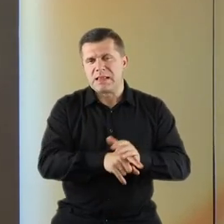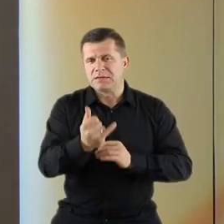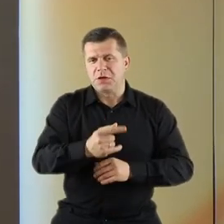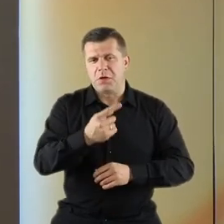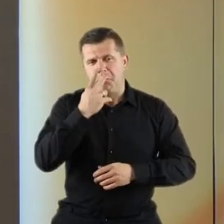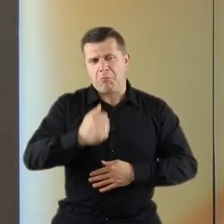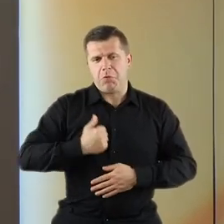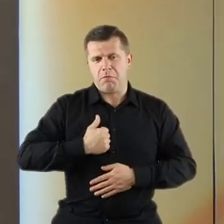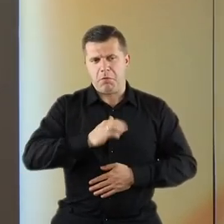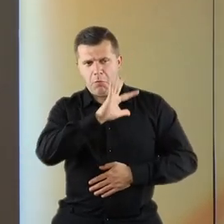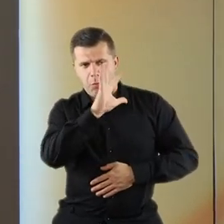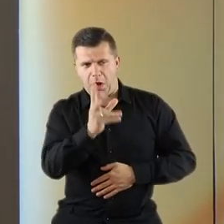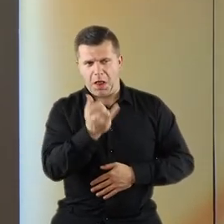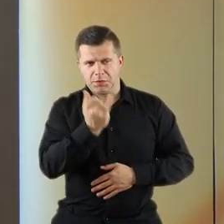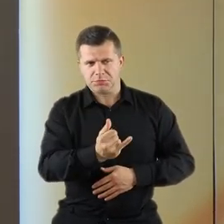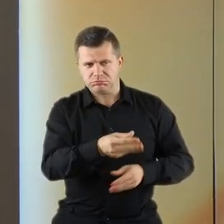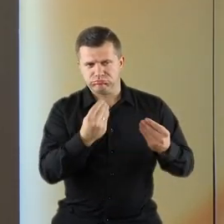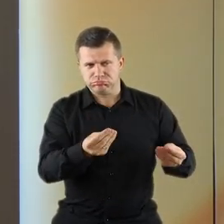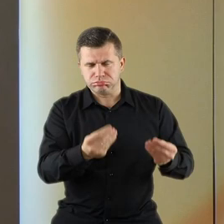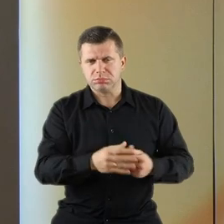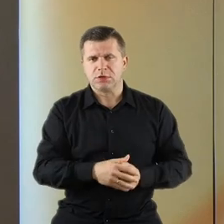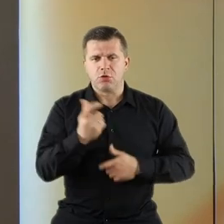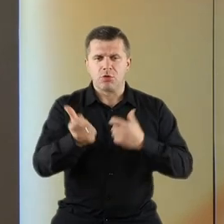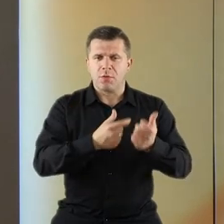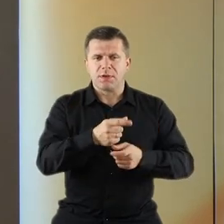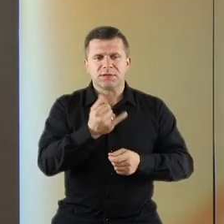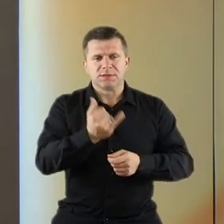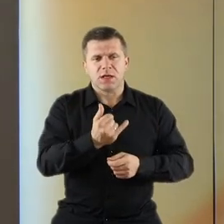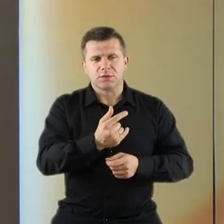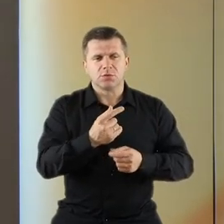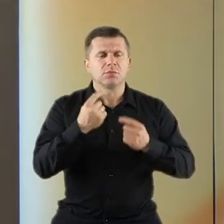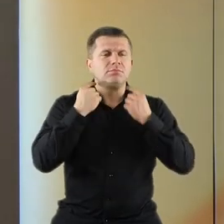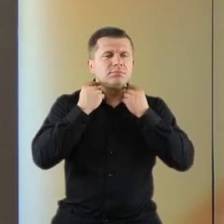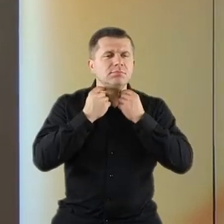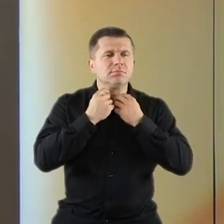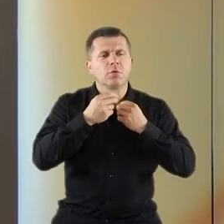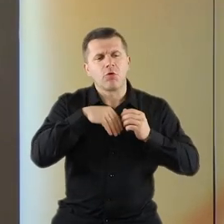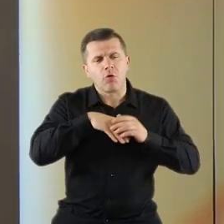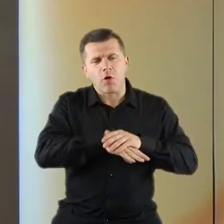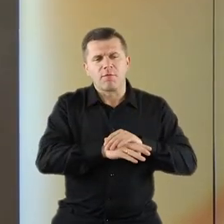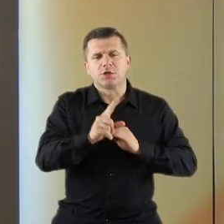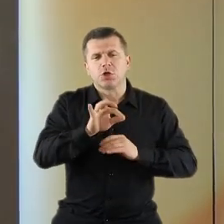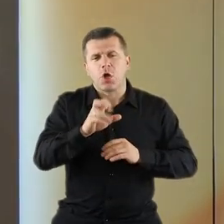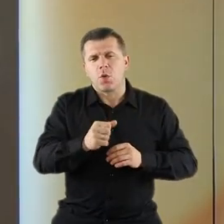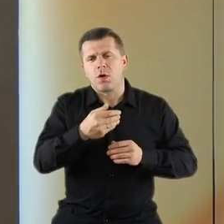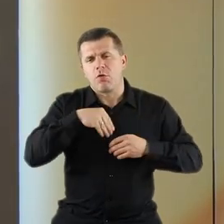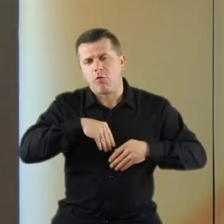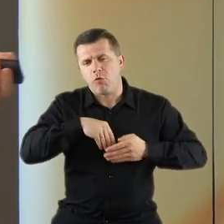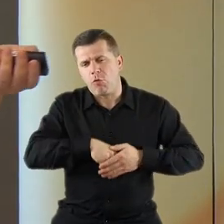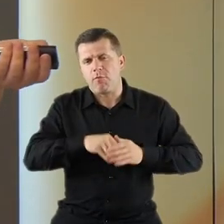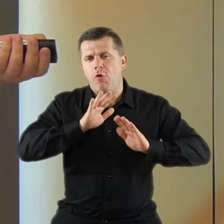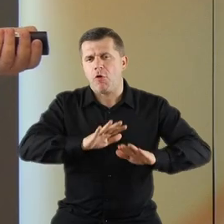ładne dziecko na przykład zawiązuje one mów po dołu koszuli chleb sól i święcone zioła aby złe oczy nie